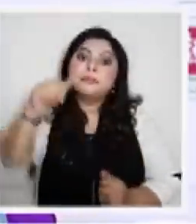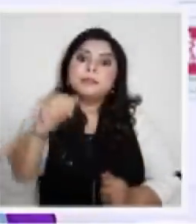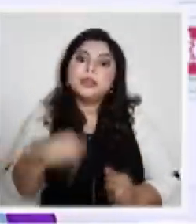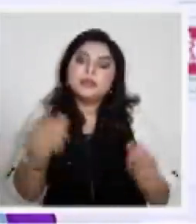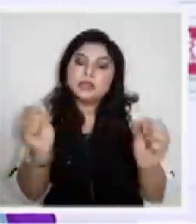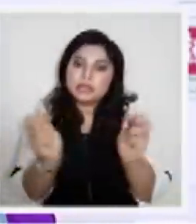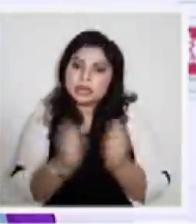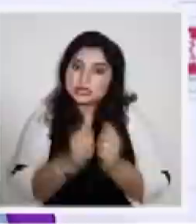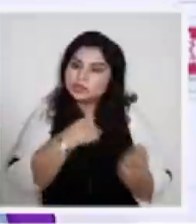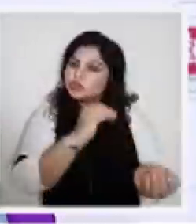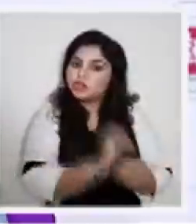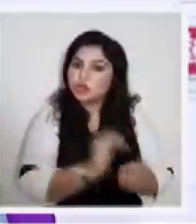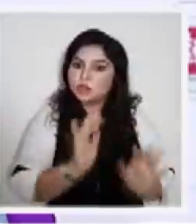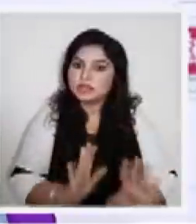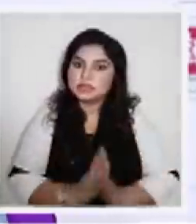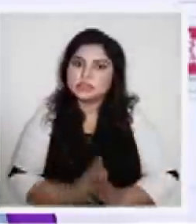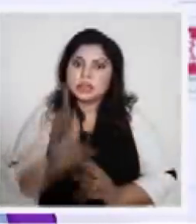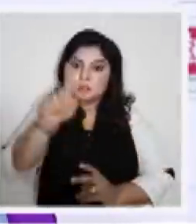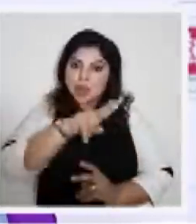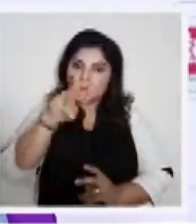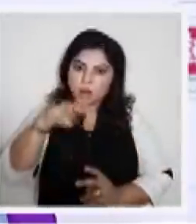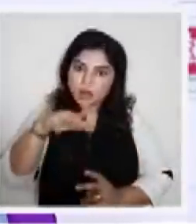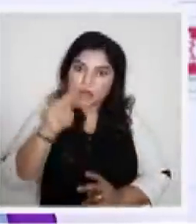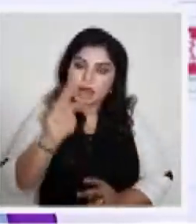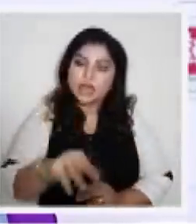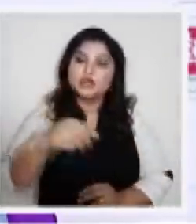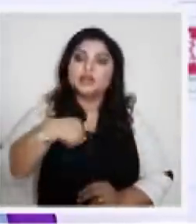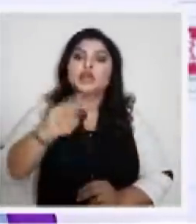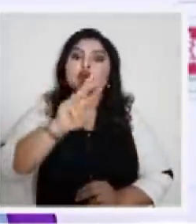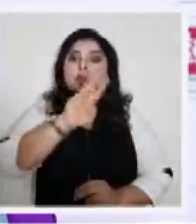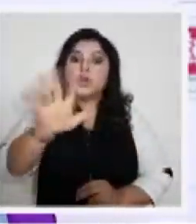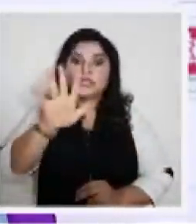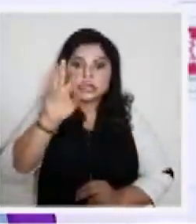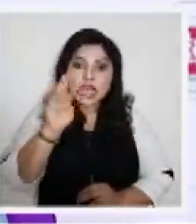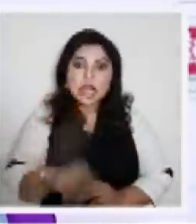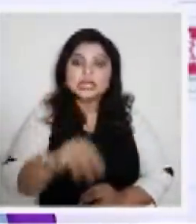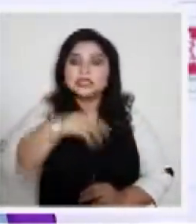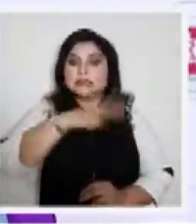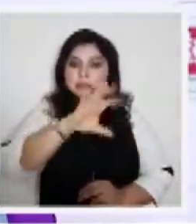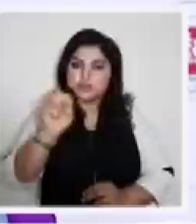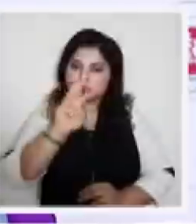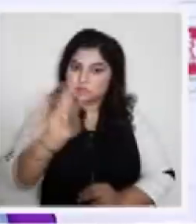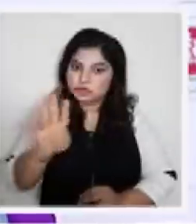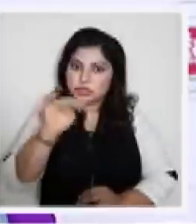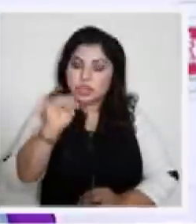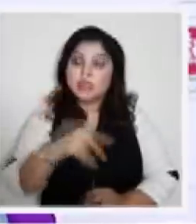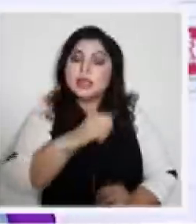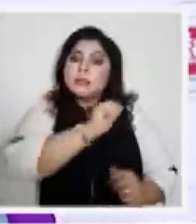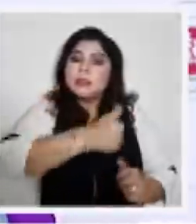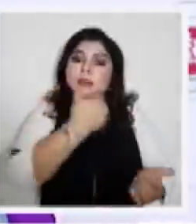WFERPP, GRS এবং CMSD। বিভিন্ন ক্যাটাগরির গ্লাভস মজুদ আছে